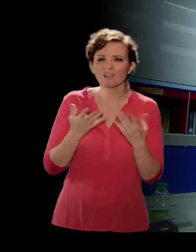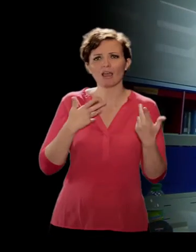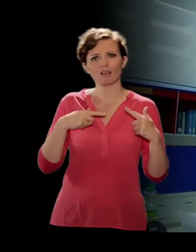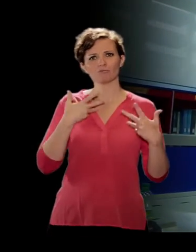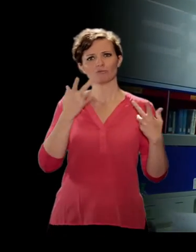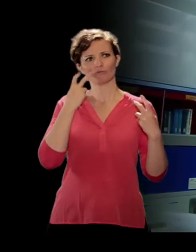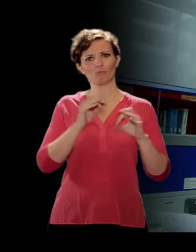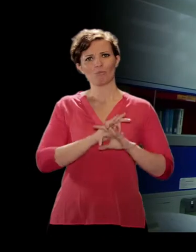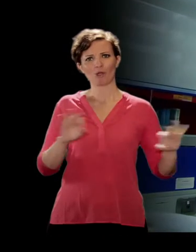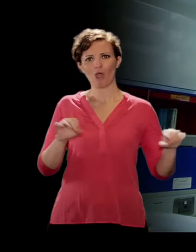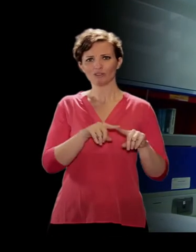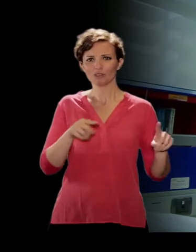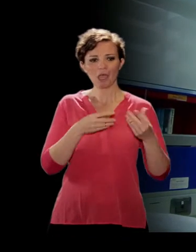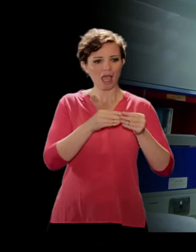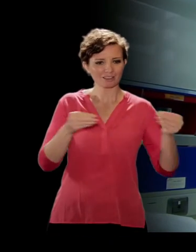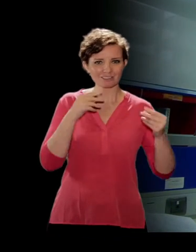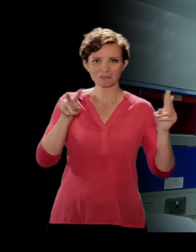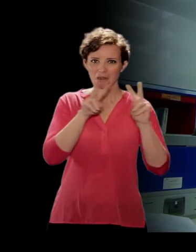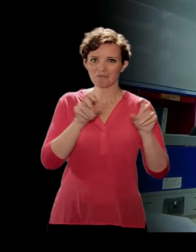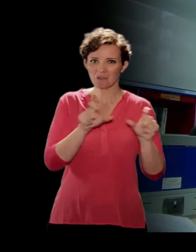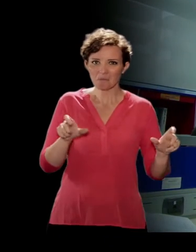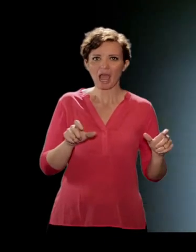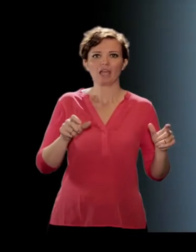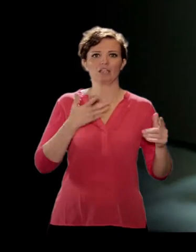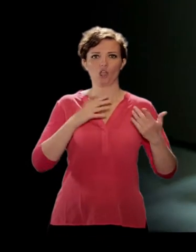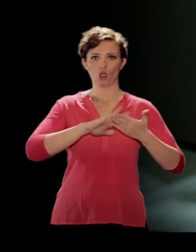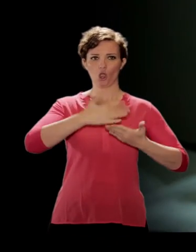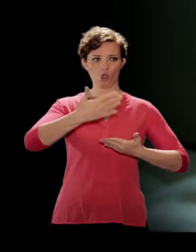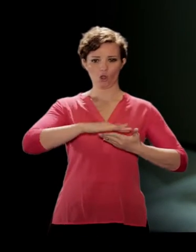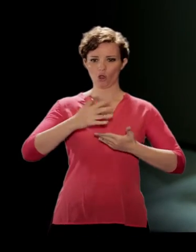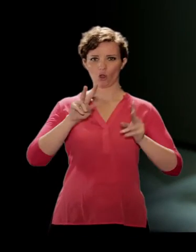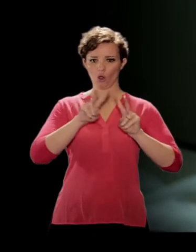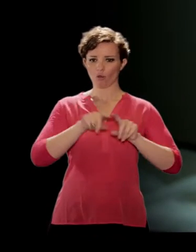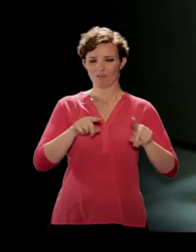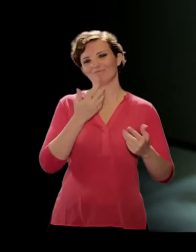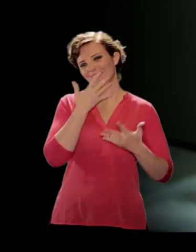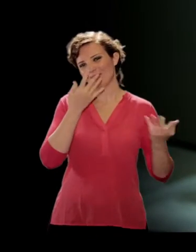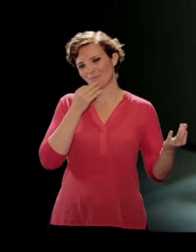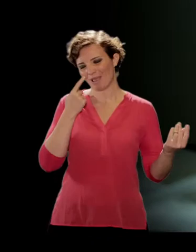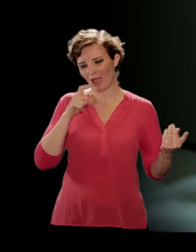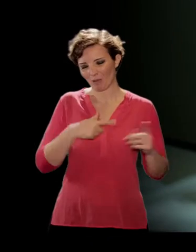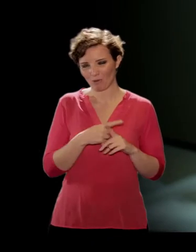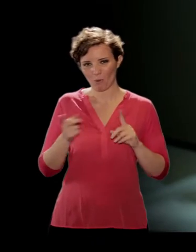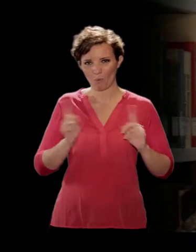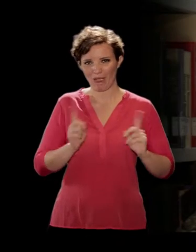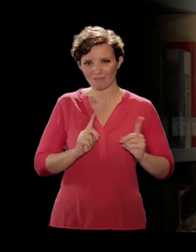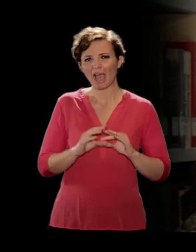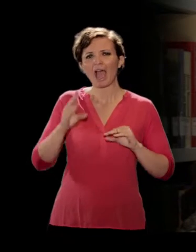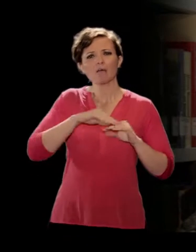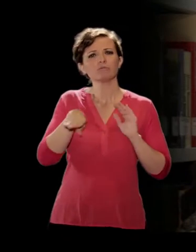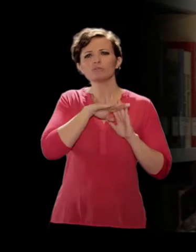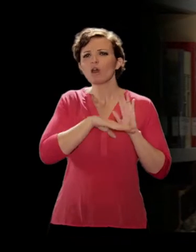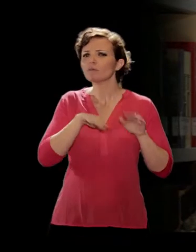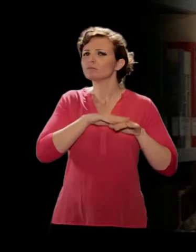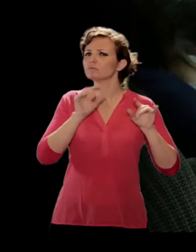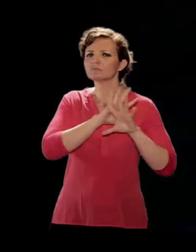a disposizione attrezzature informatiche, dei personal computer, naturalmente la wifi e tutta una serie di servizi software a